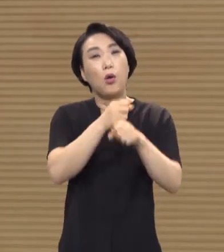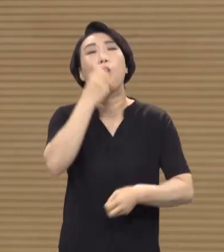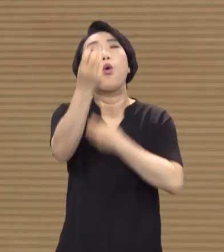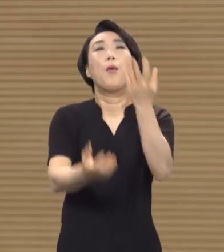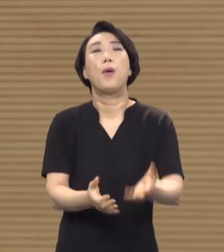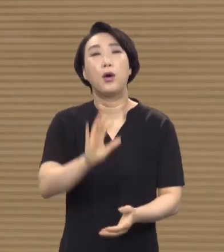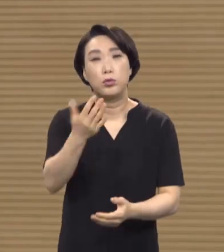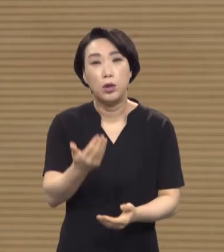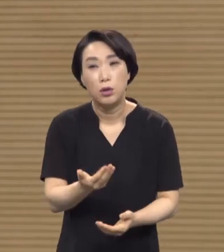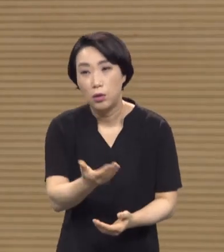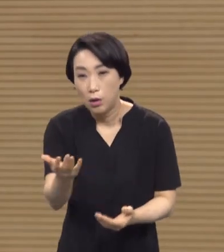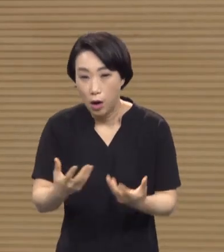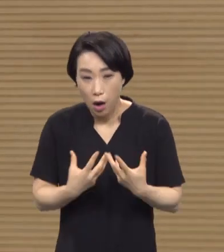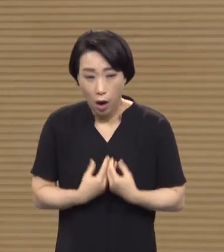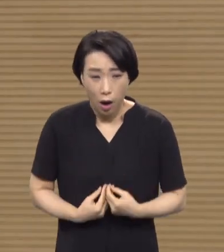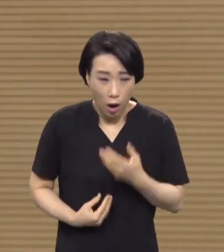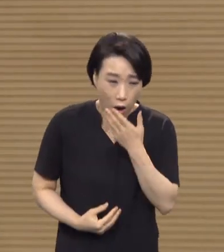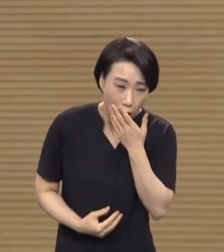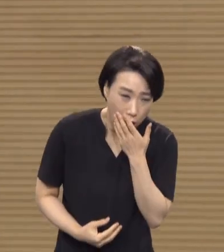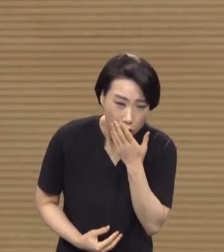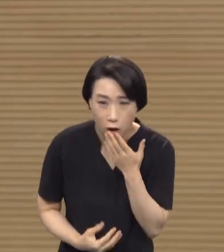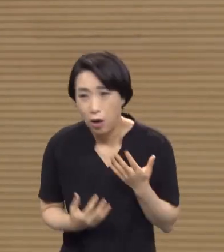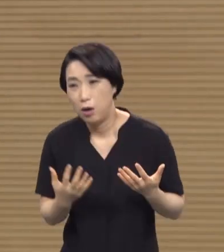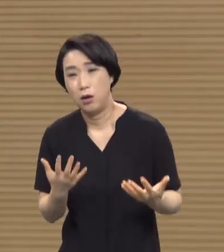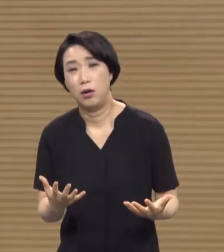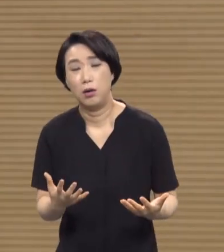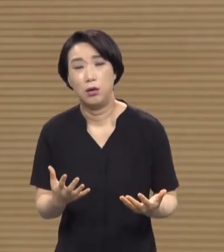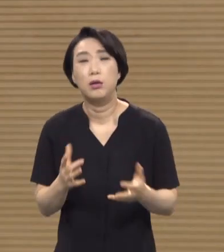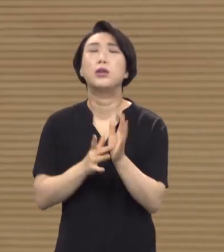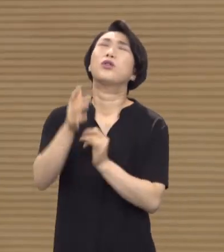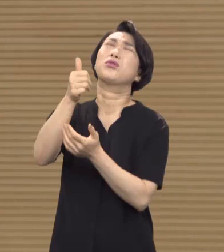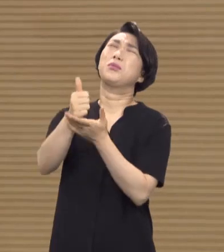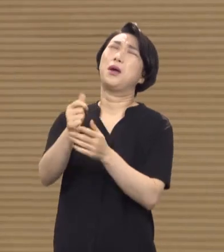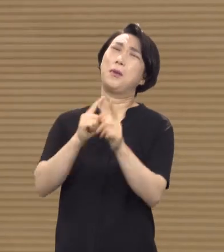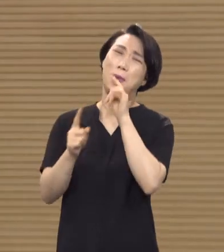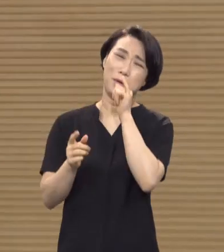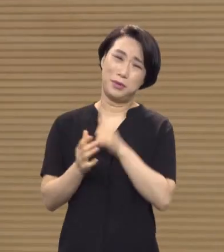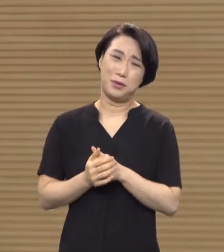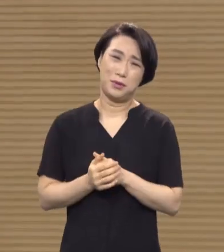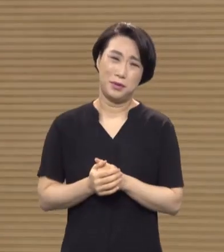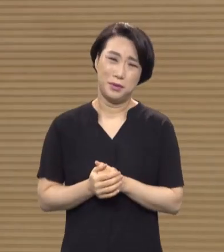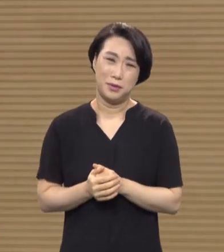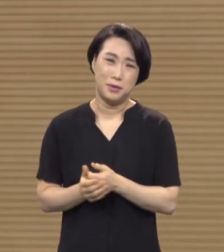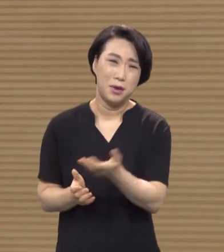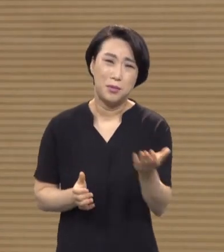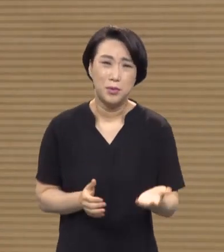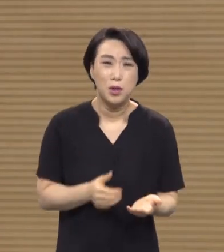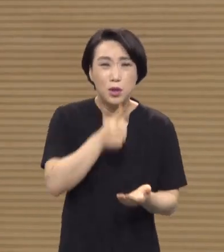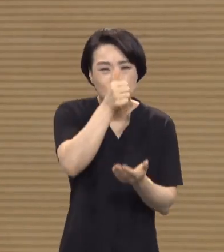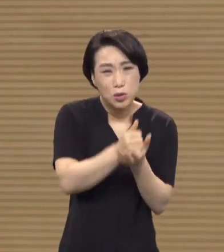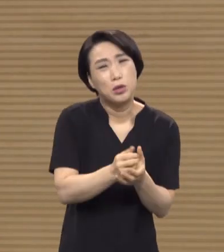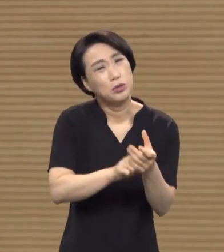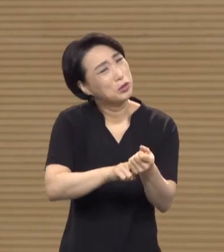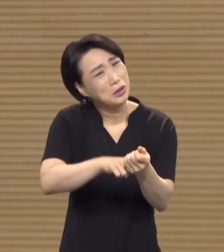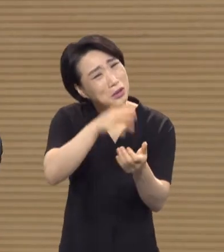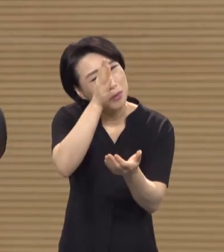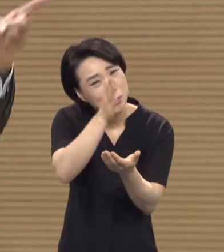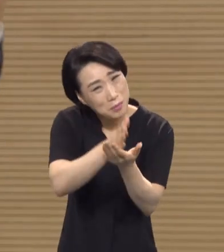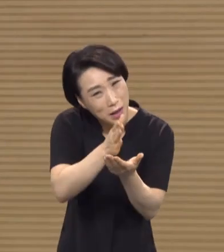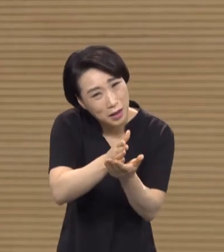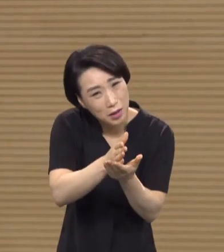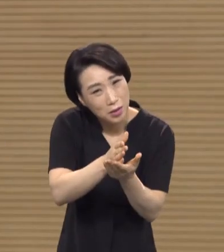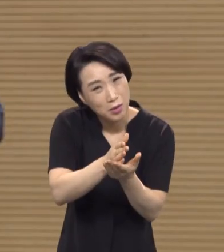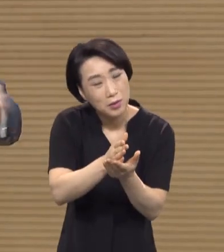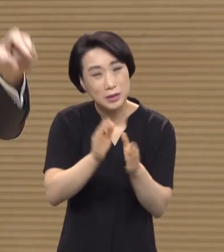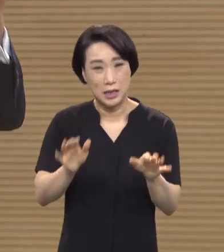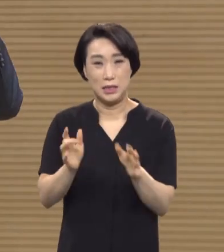그때 같은 절망이 어디 있겠어. 그래서 예수님이 절대 그때 죄를 숨기지 못하도록